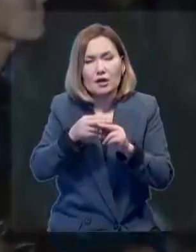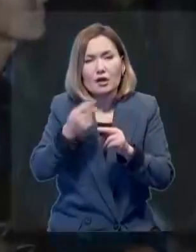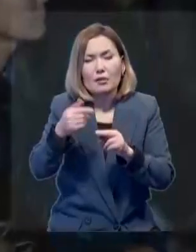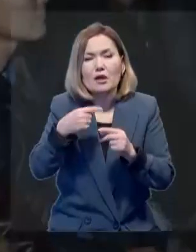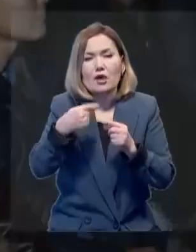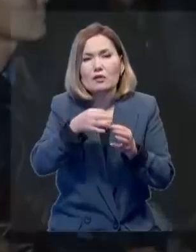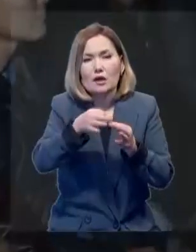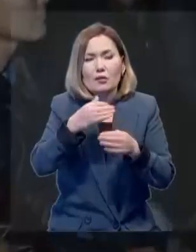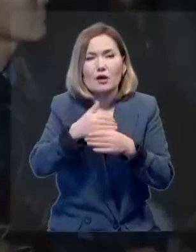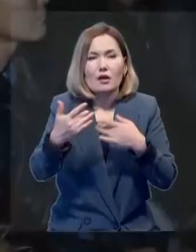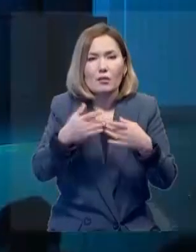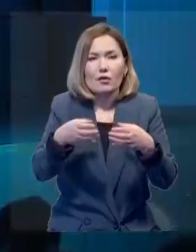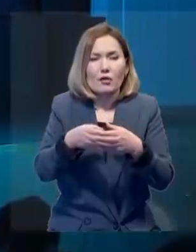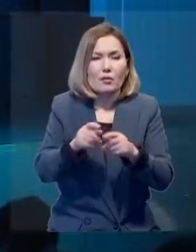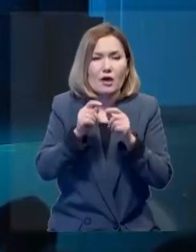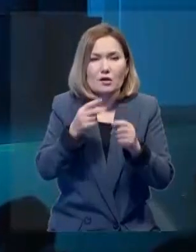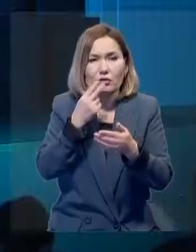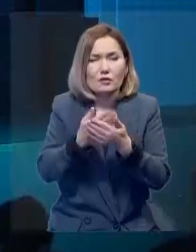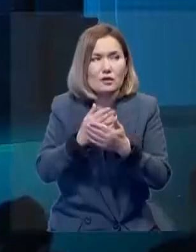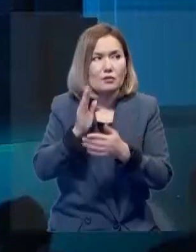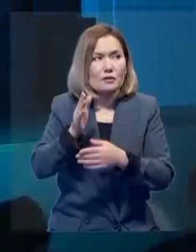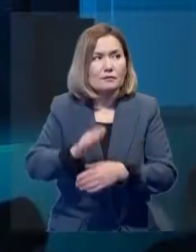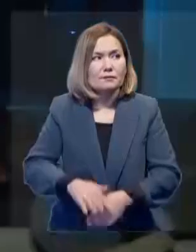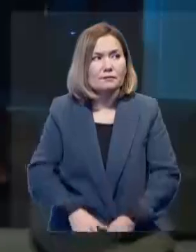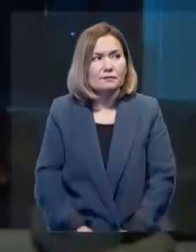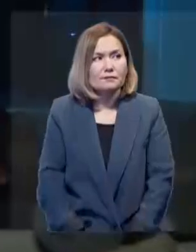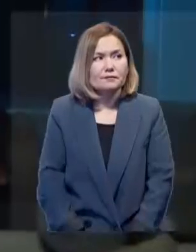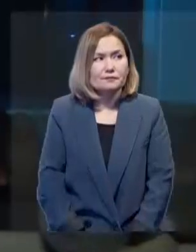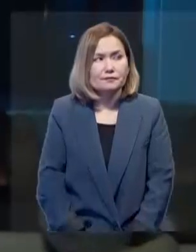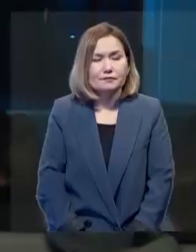өзге аудандарында сақталанады. Алмас Садуақас, Аманжол Жүнкешев, 24 KZ, Алматы облысынан.